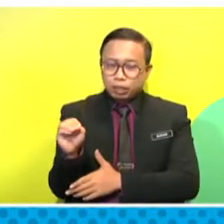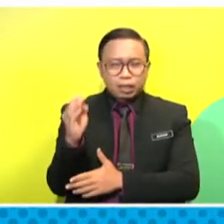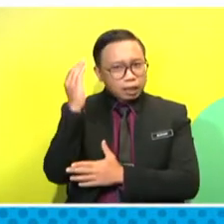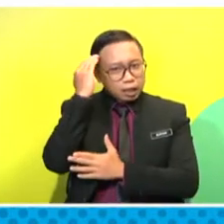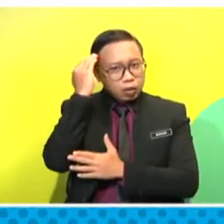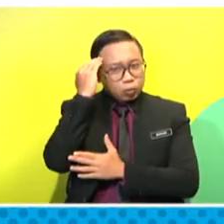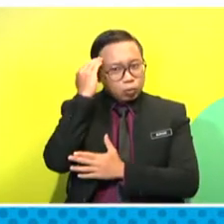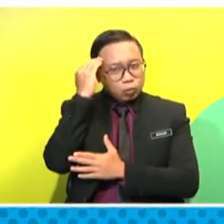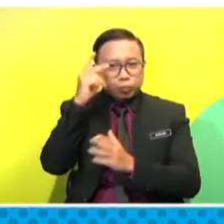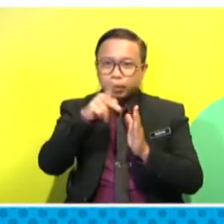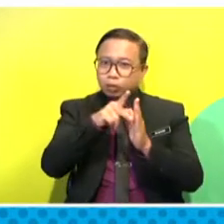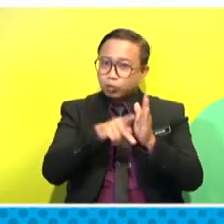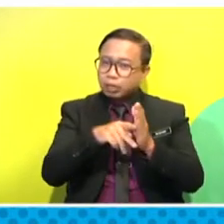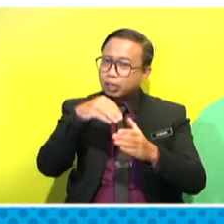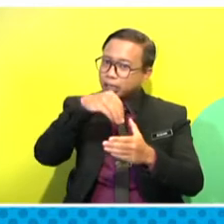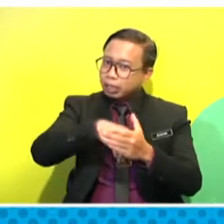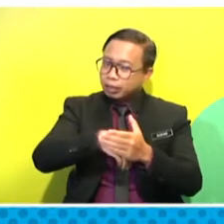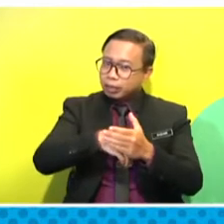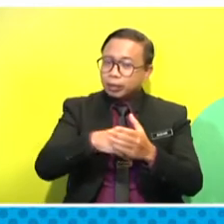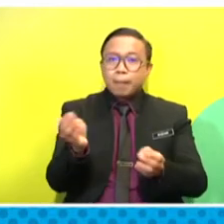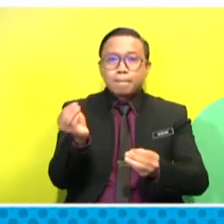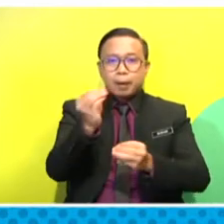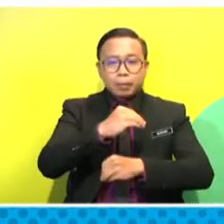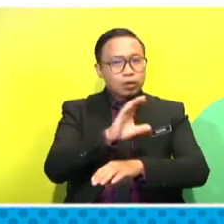peraturan yang ada dalam makmal komputer